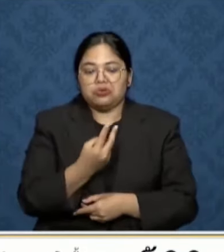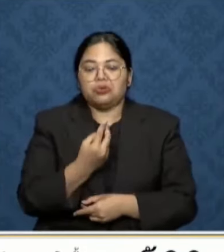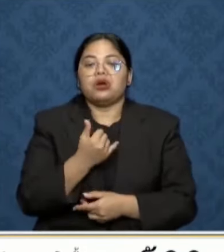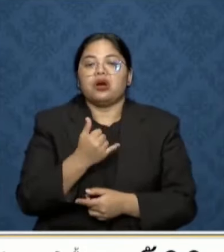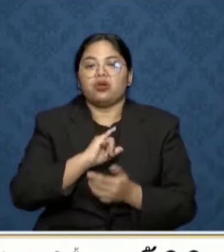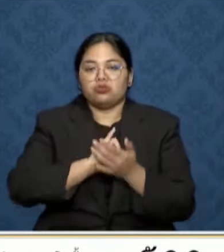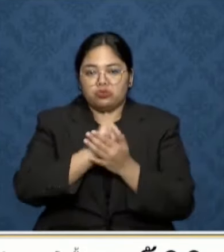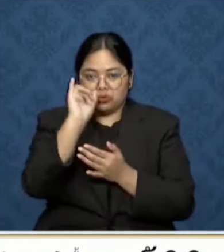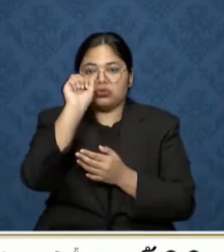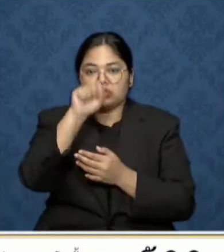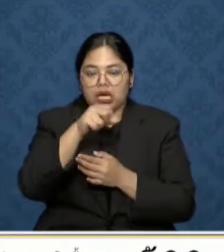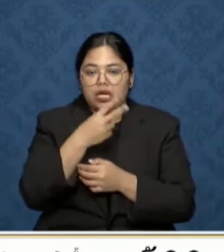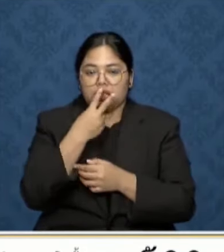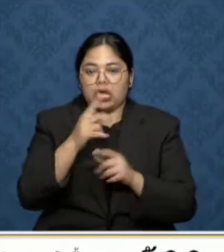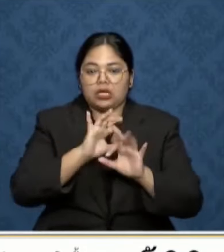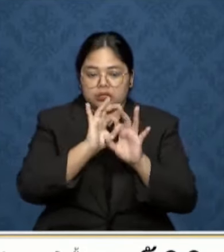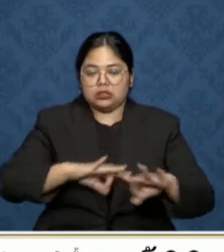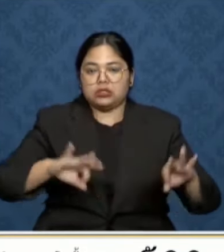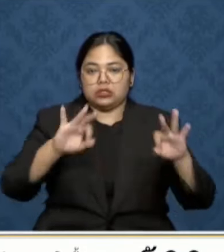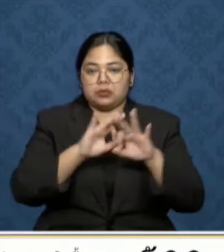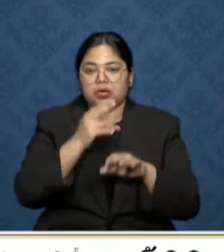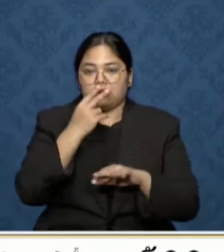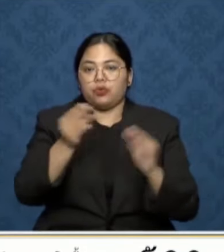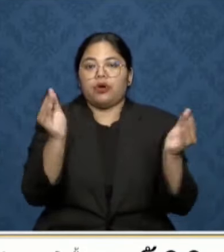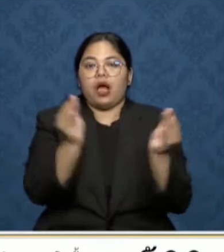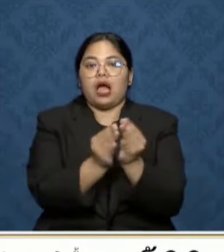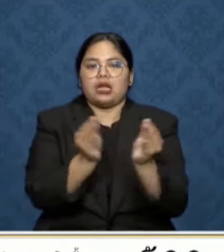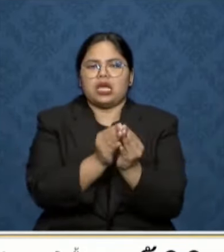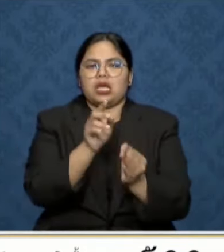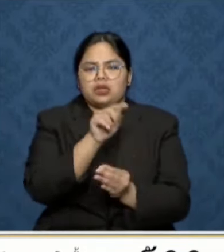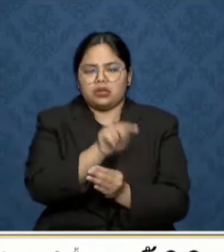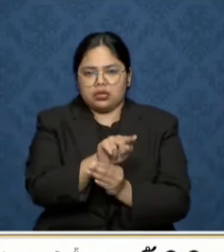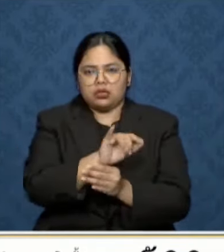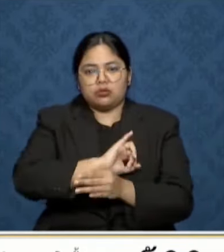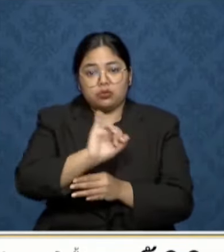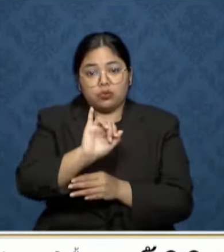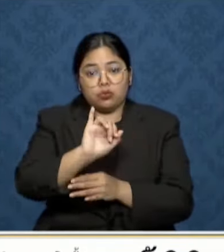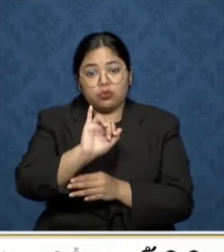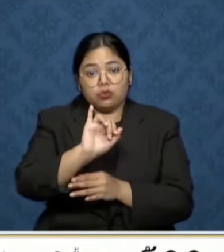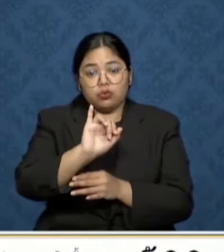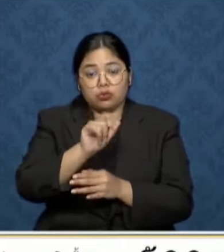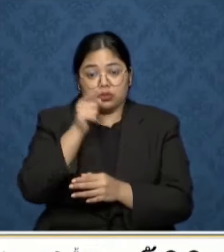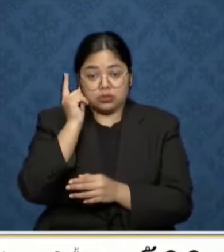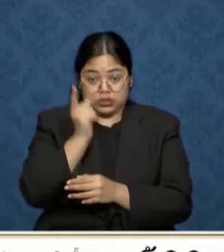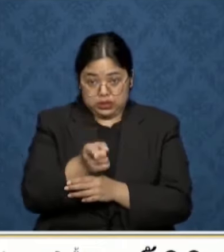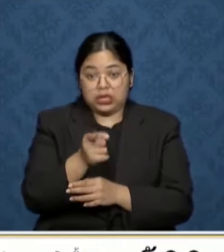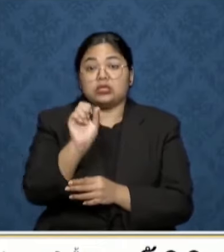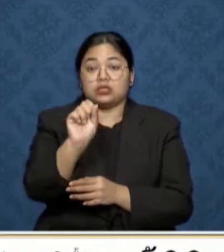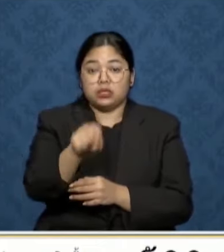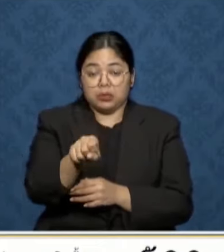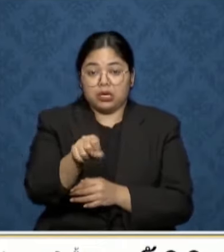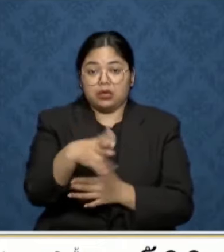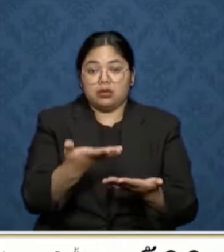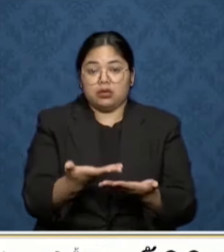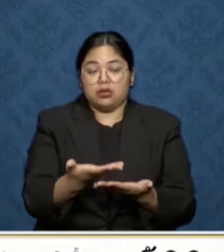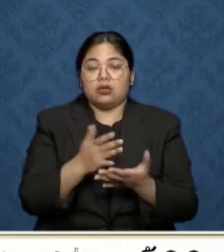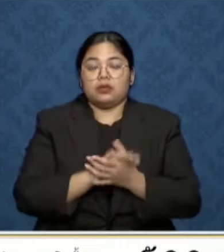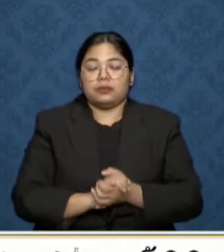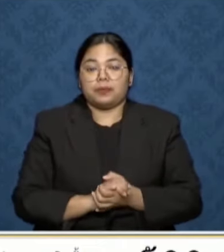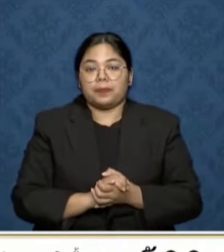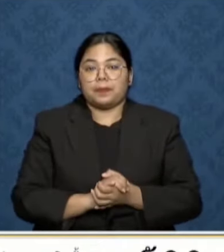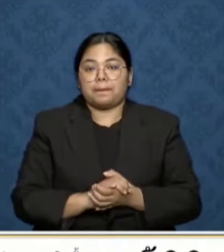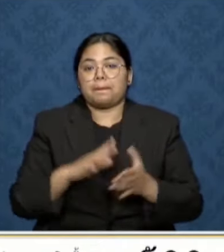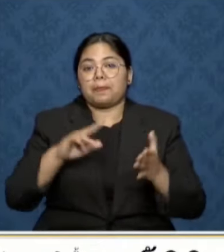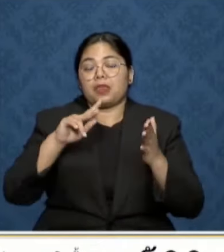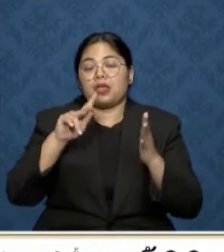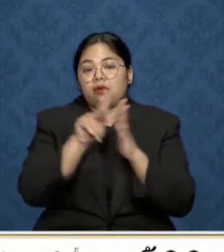องเลยว่าเลขขนคะแนนนี้มันถูกต้องตงกควเปจงหอไม่แล้เจดตนารมขคนปลายนี้